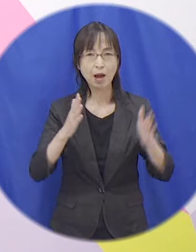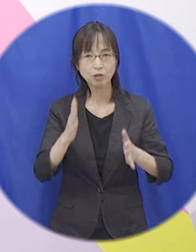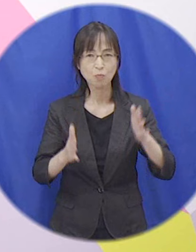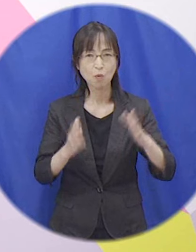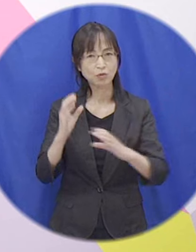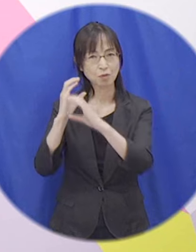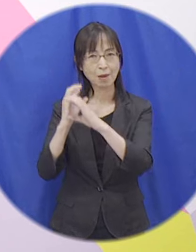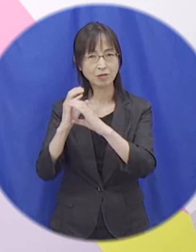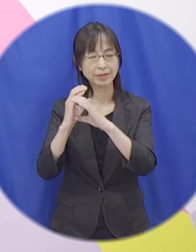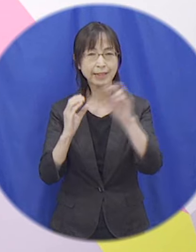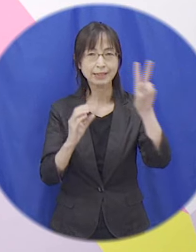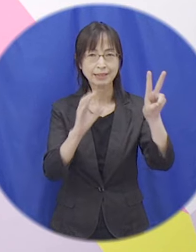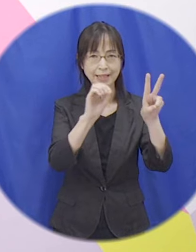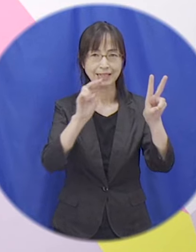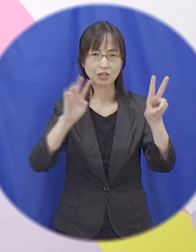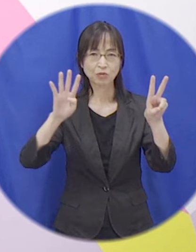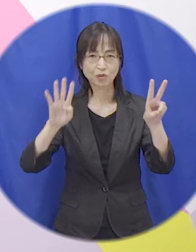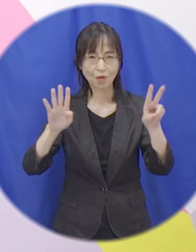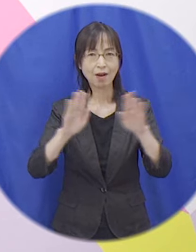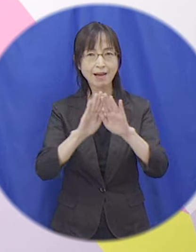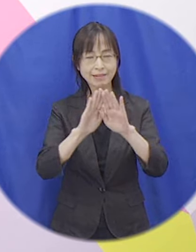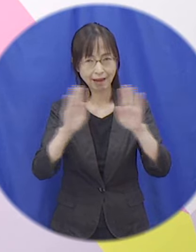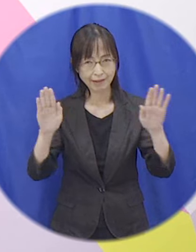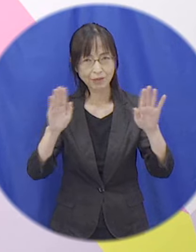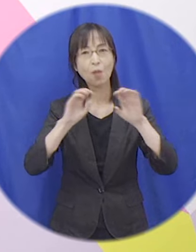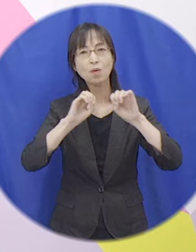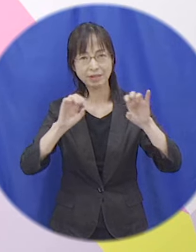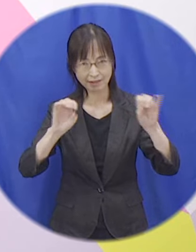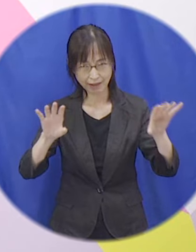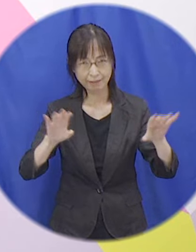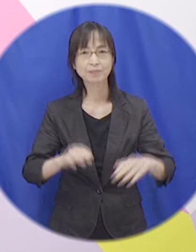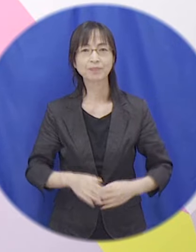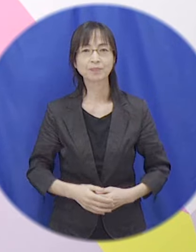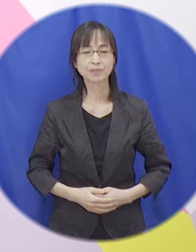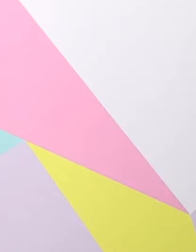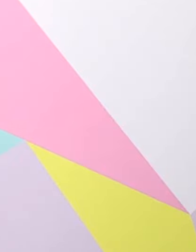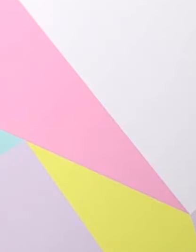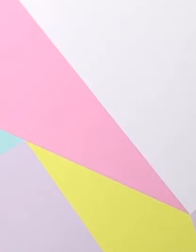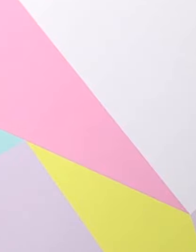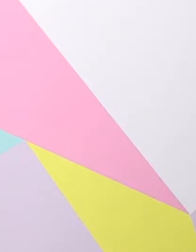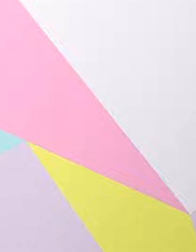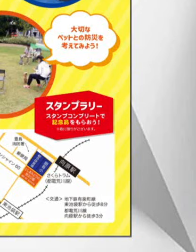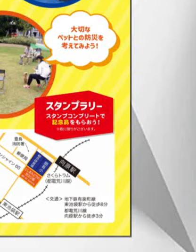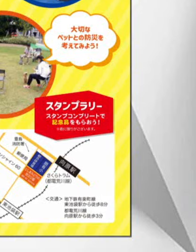ツ祭り2024開催のお知らせです。